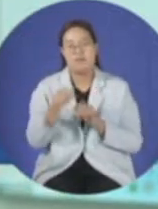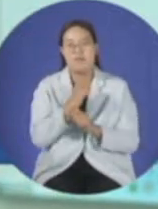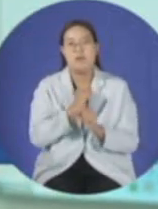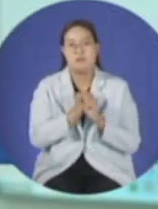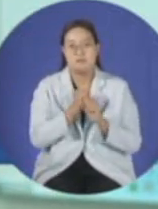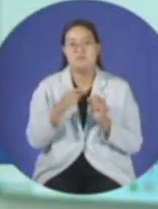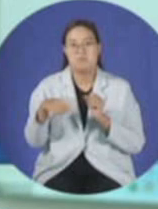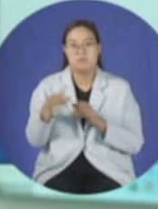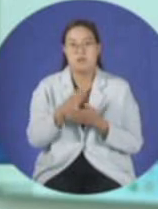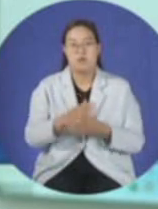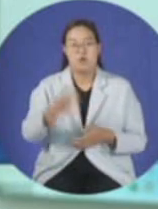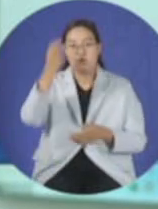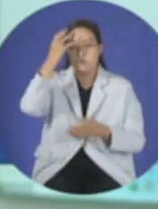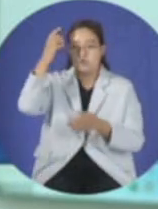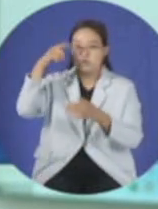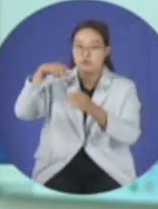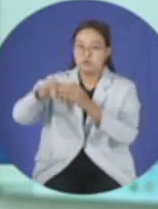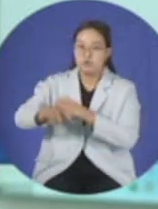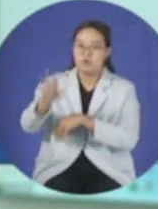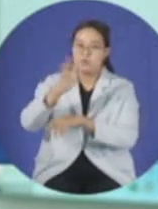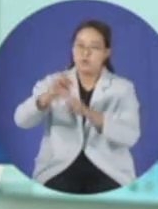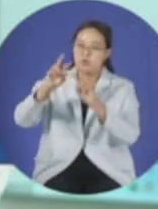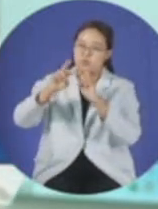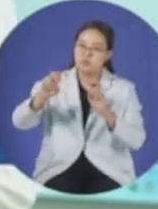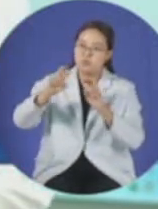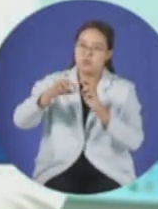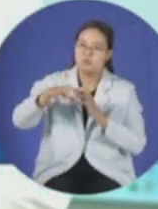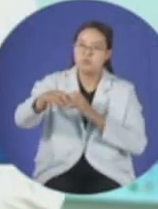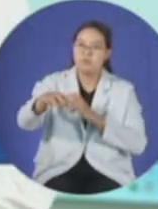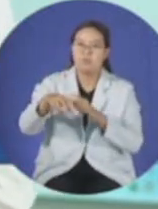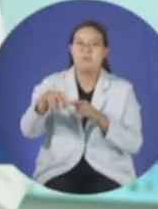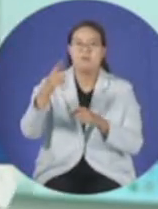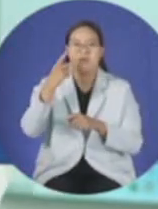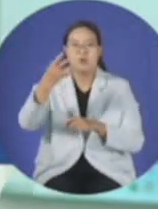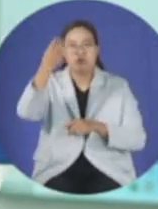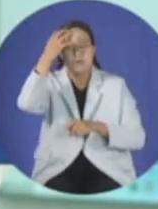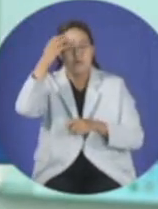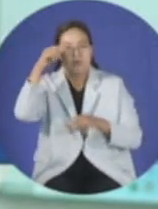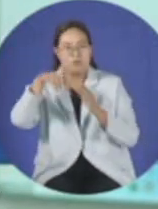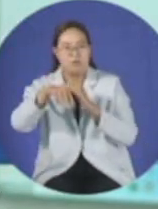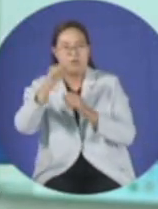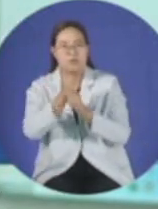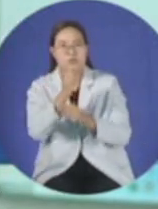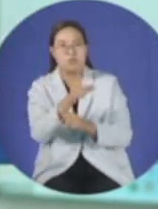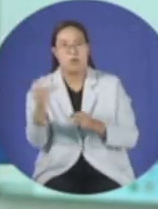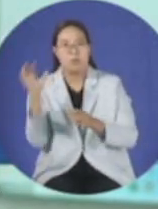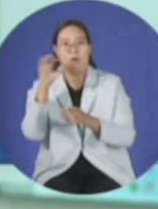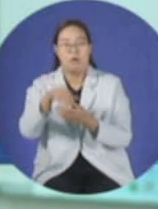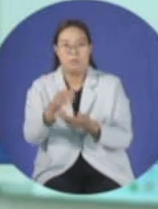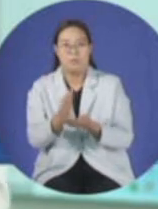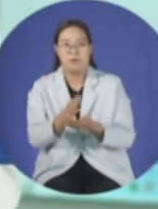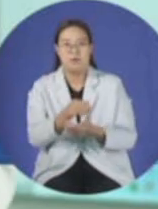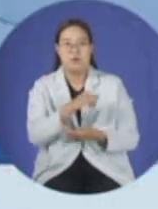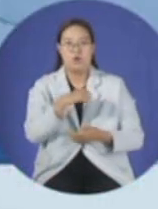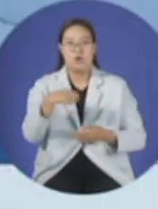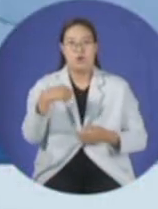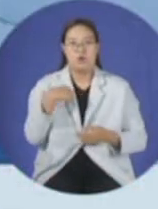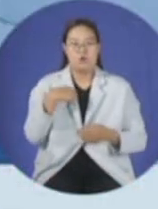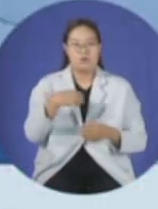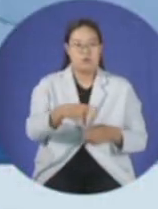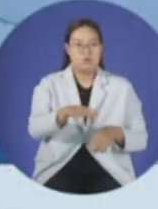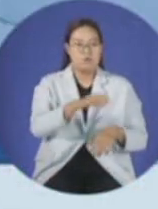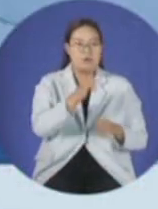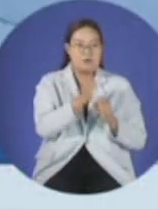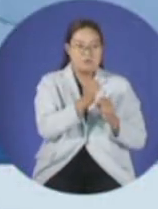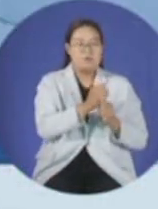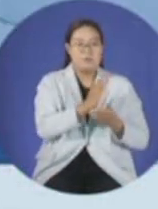захиргааны байгууллагын дэргэд байгаа судалгааны төвүүдээр бол дандаа төрийн албан агчид нар ажиллаж байгаа байхгүй. Тэр хүмүүс бол ингээ өөр нэгэн ажлын байрны тодорхойлттой.